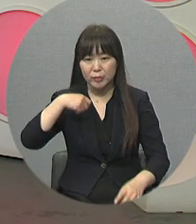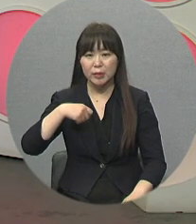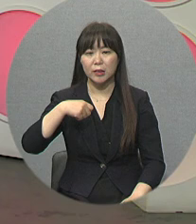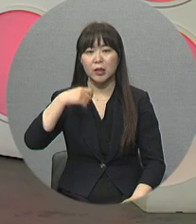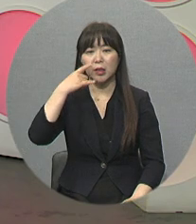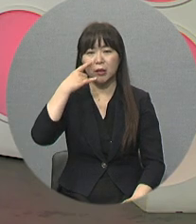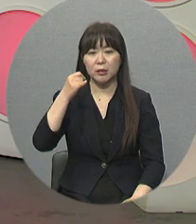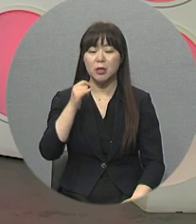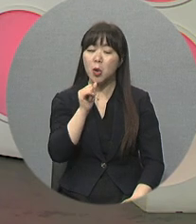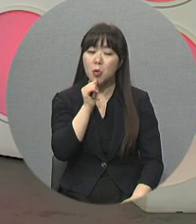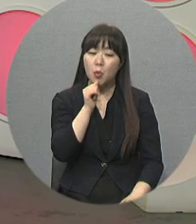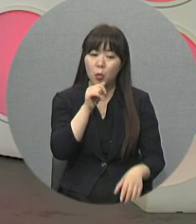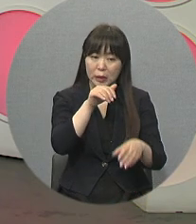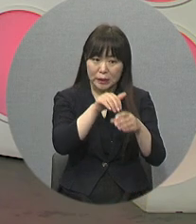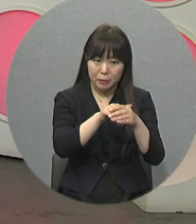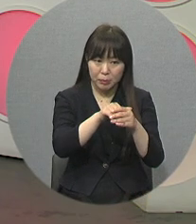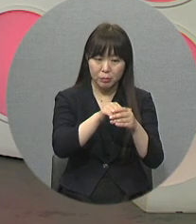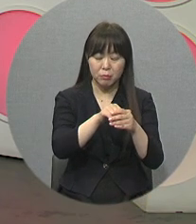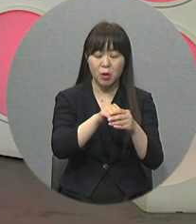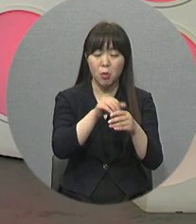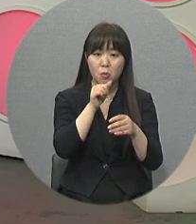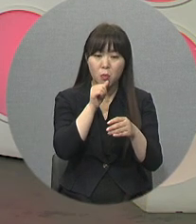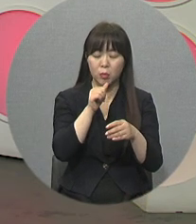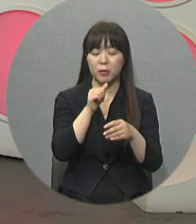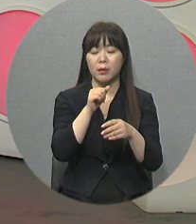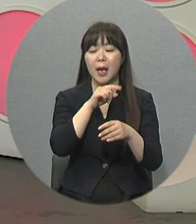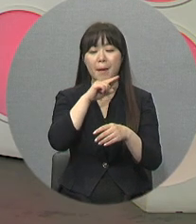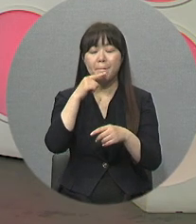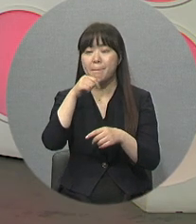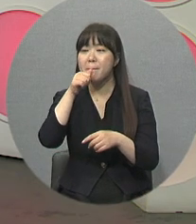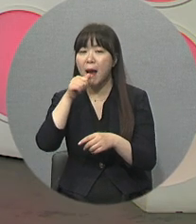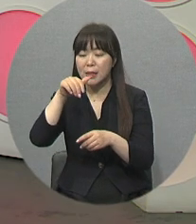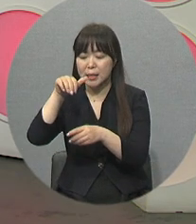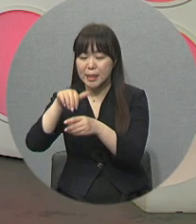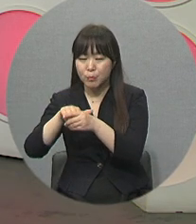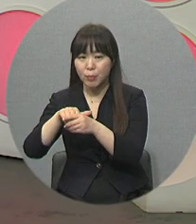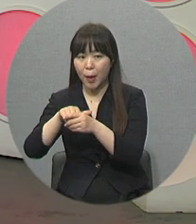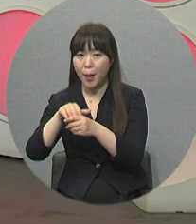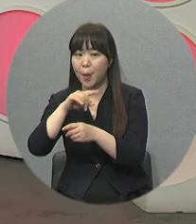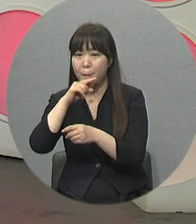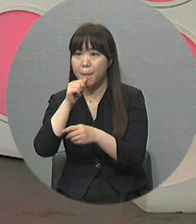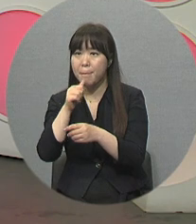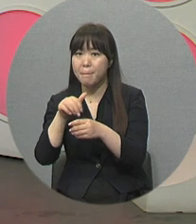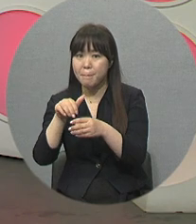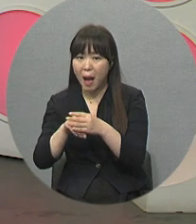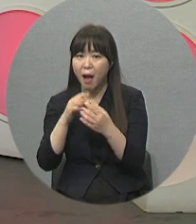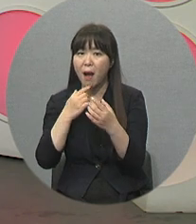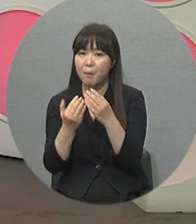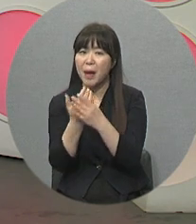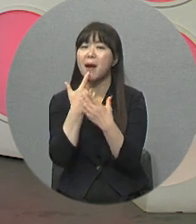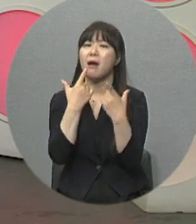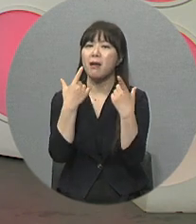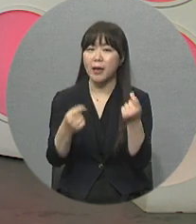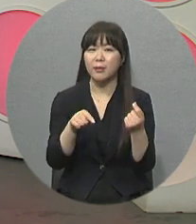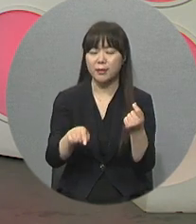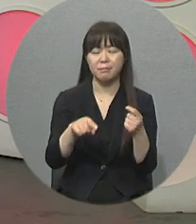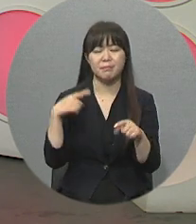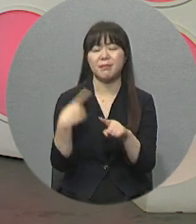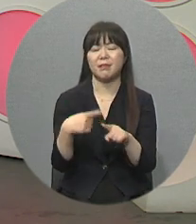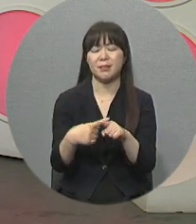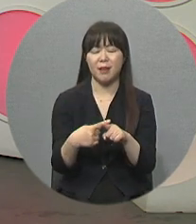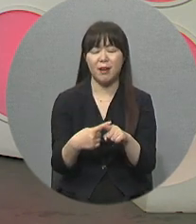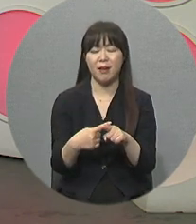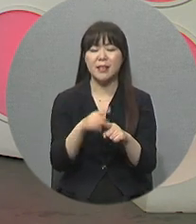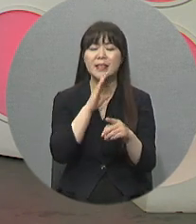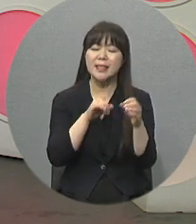엄마는 콩 심은 데 콩나고 팥 심은 데 팥난다 라는 진리를 알려주셨습니다.